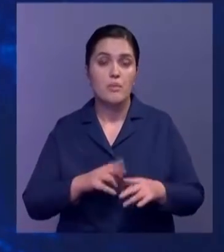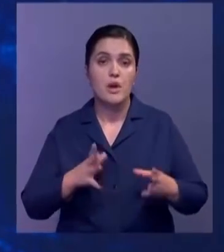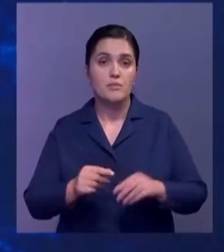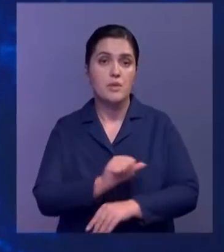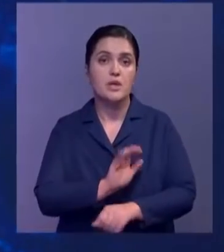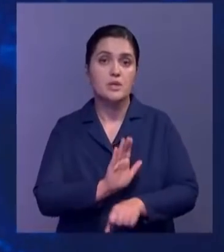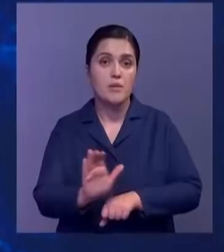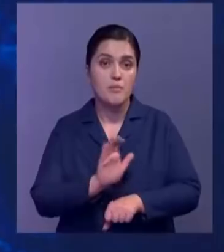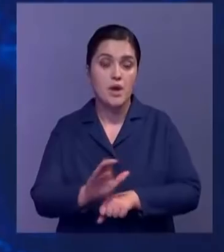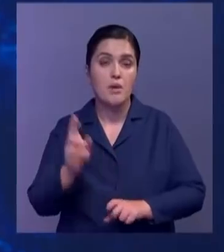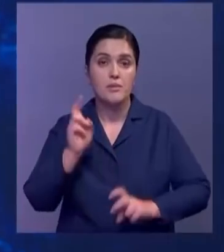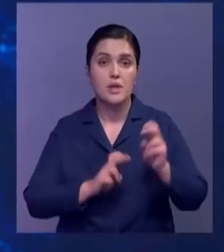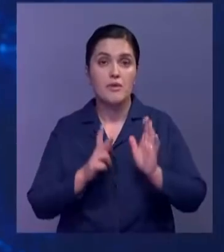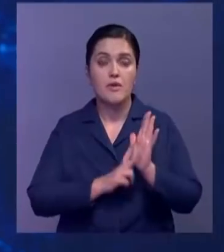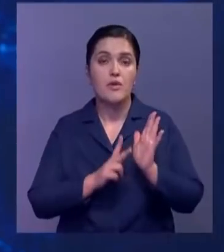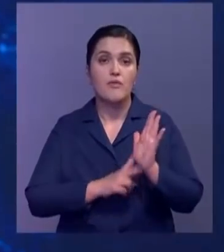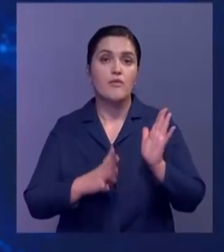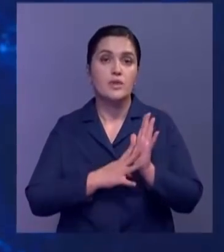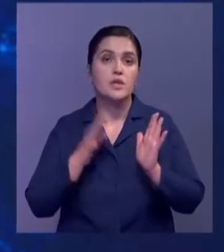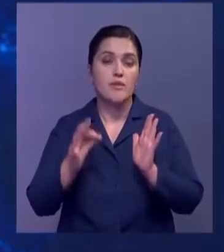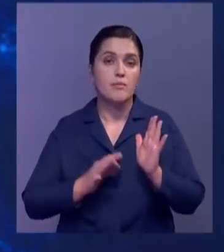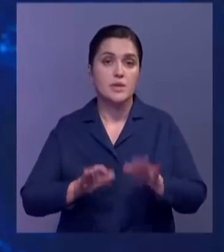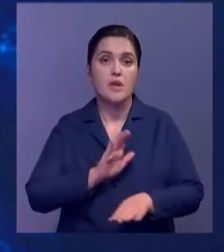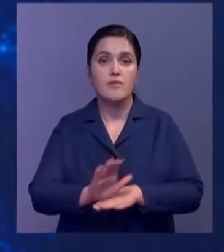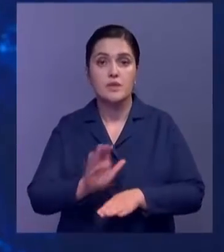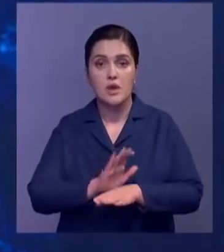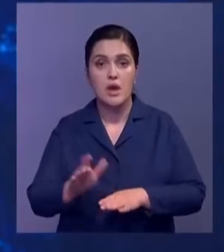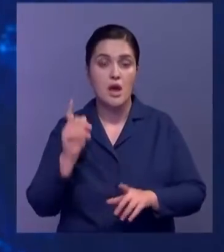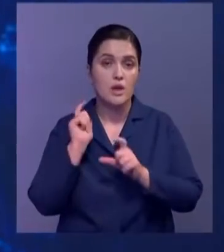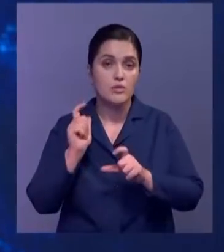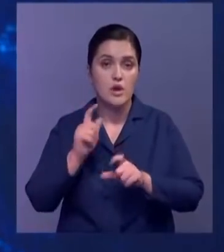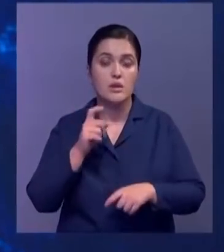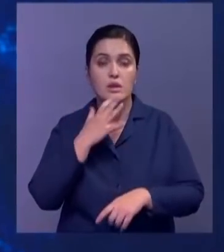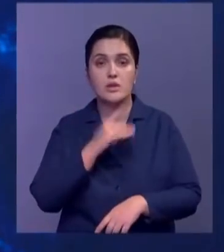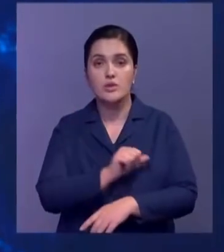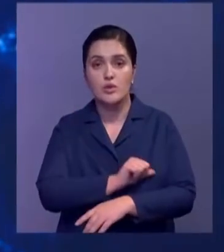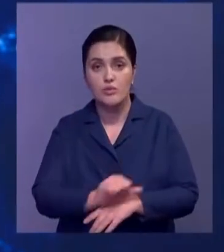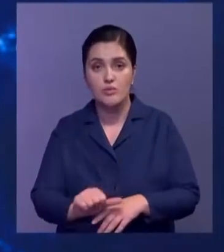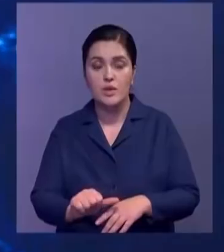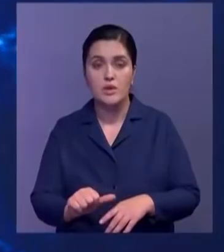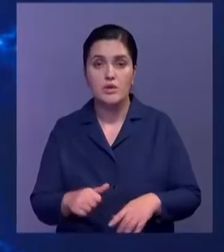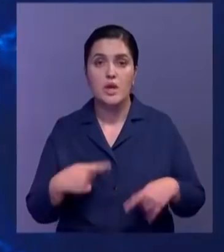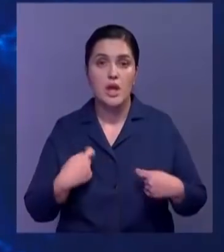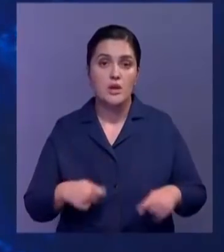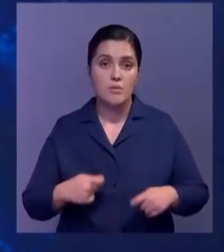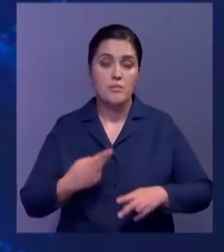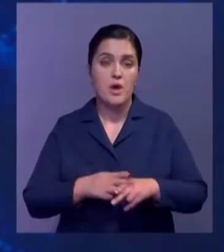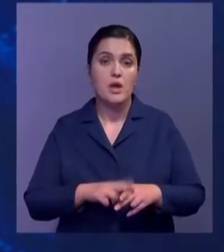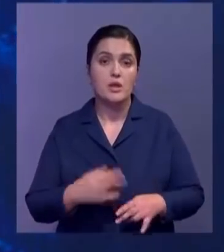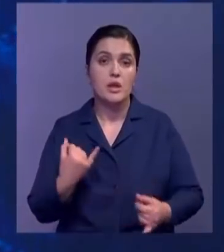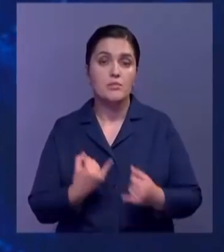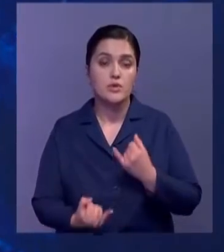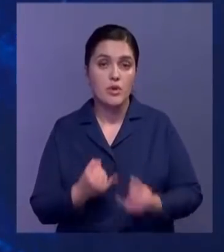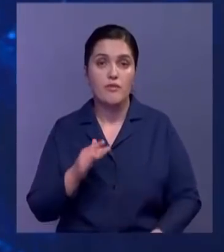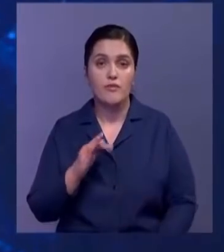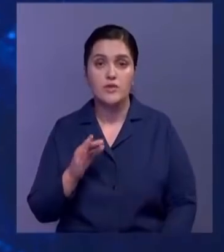предприятием 89% выпускаемой продукции отгружено на зарубежные рынки. В особом фокусе «Желтый фосфор». В этом